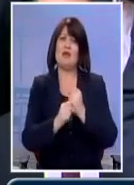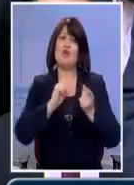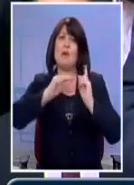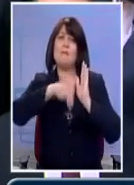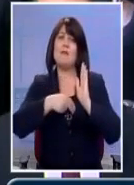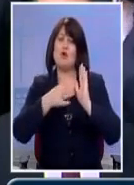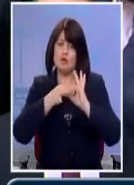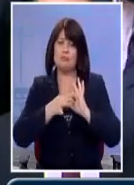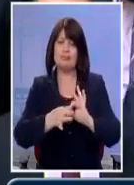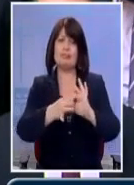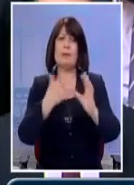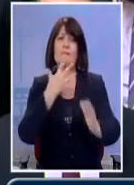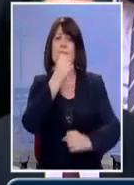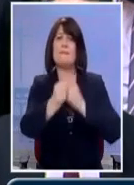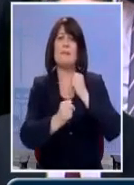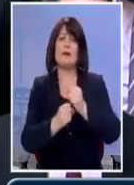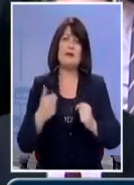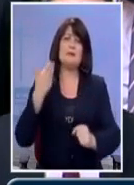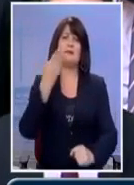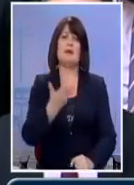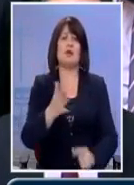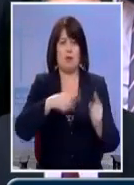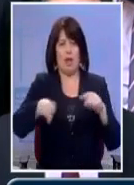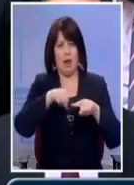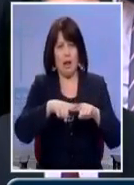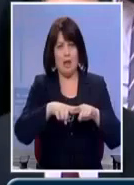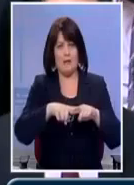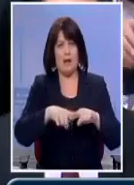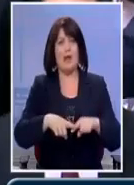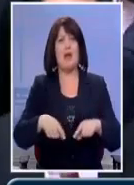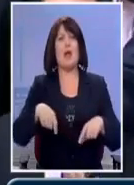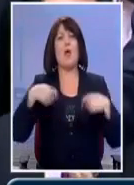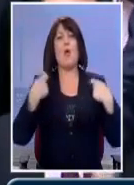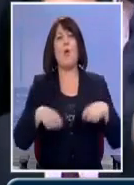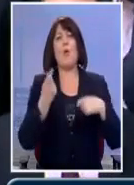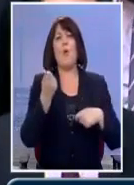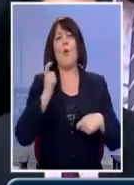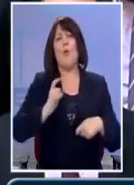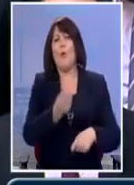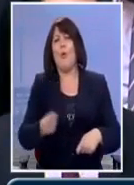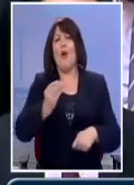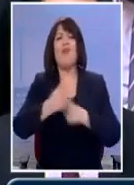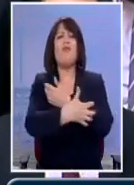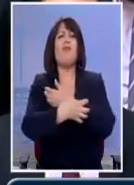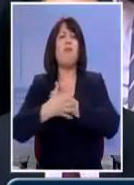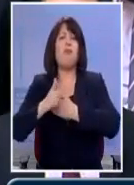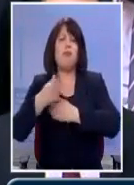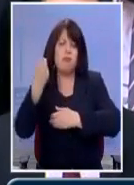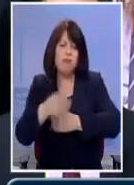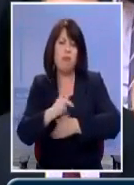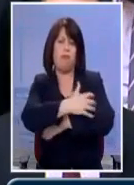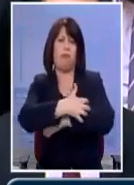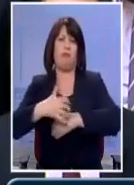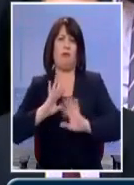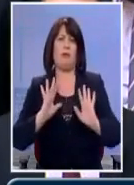μνημόνιο. Και στα 5 αυτά χρόνια, στη μεν Ελλάδα, οι πλούσιοι έγιναν πλουσιότεροι και οι φτωχοί φτωχότεροι. Σε